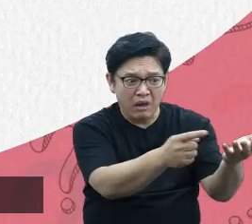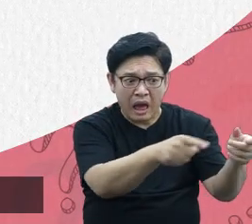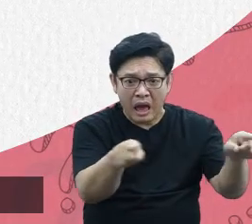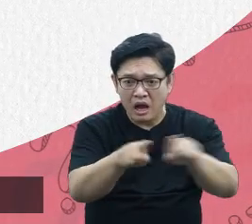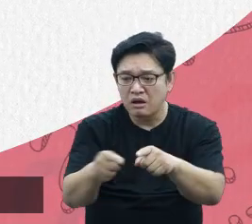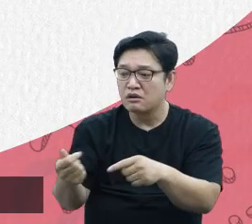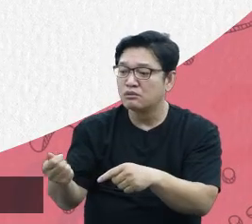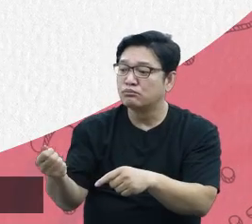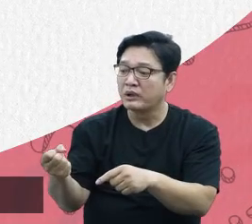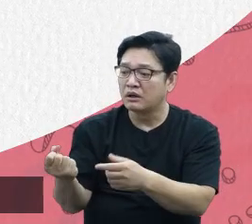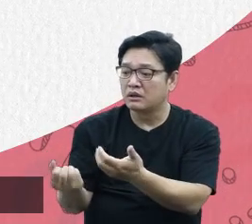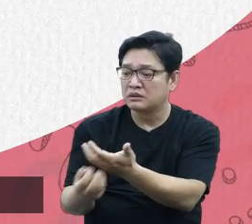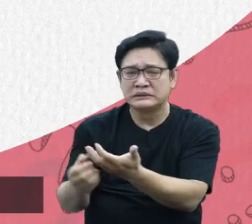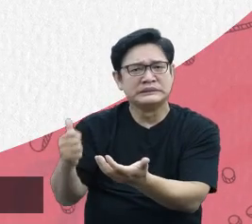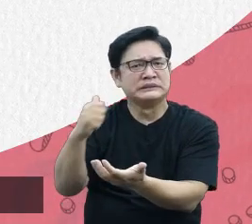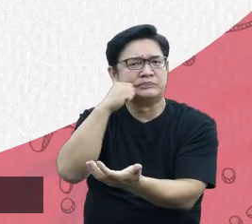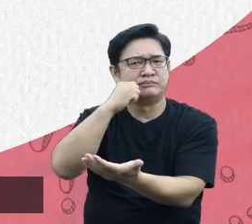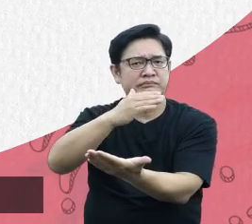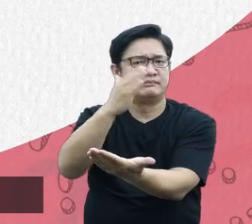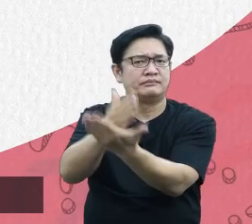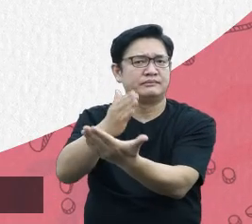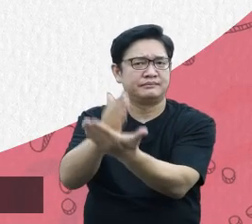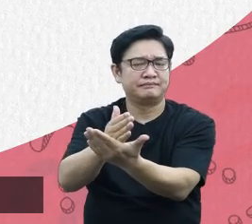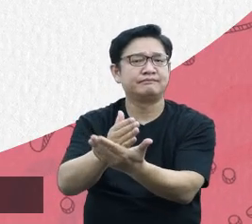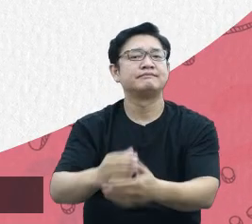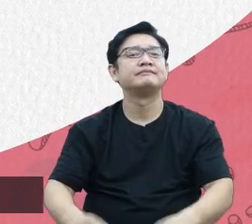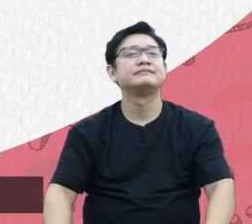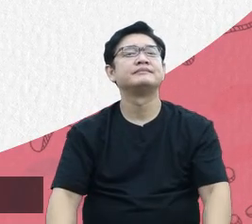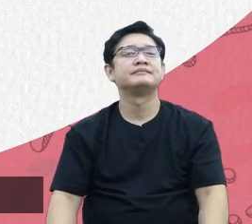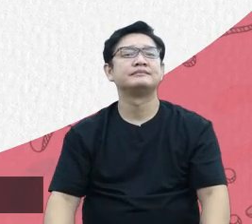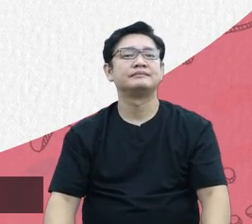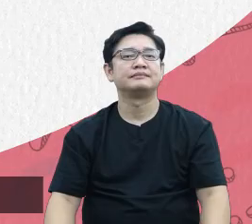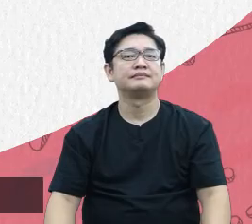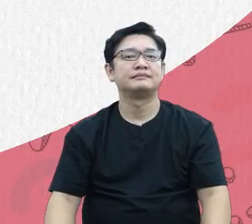라이터 등 불은 절대 사용하지 마세요.